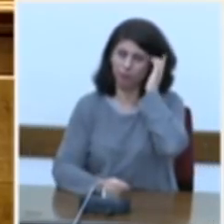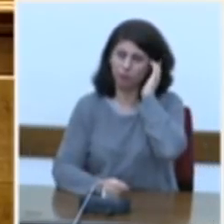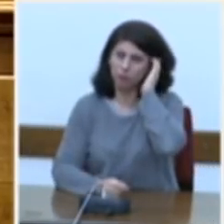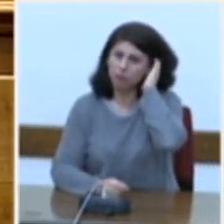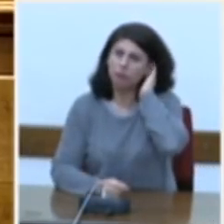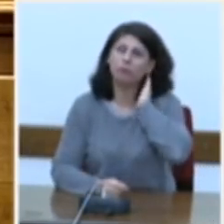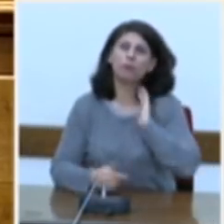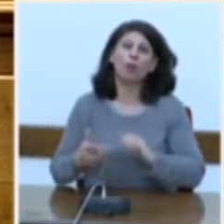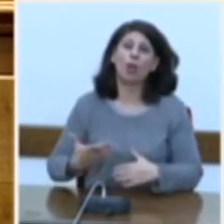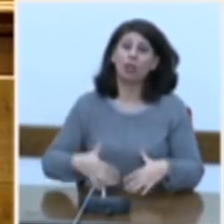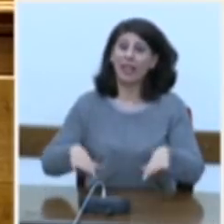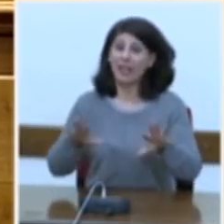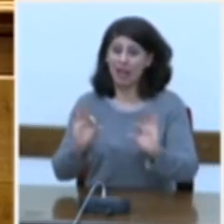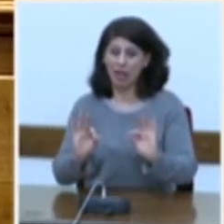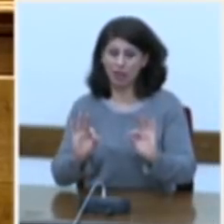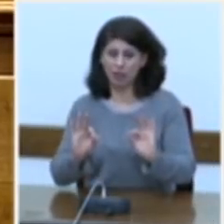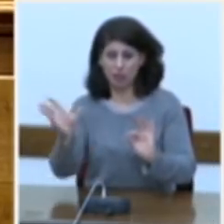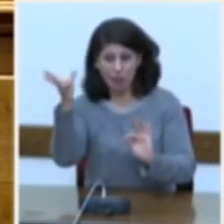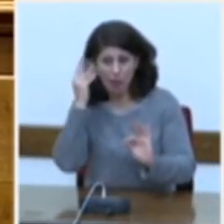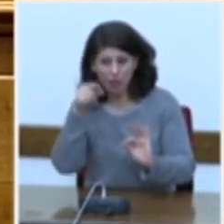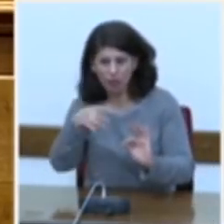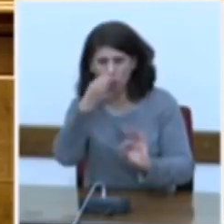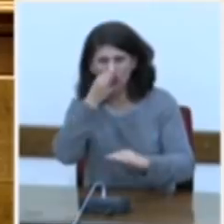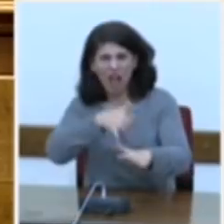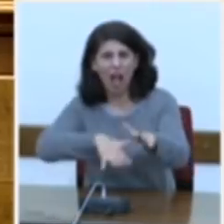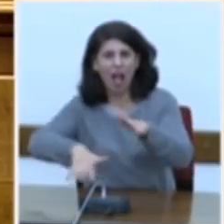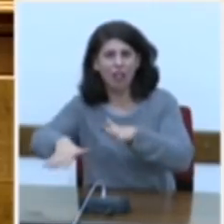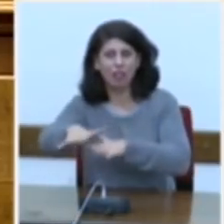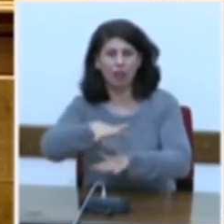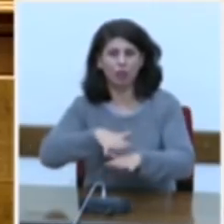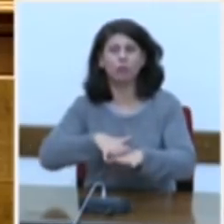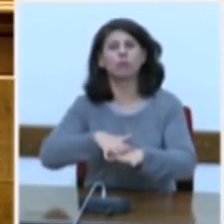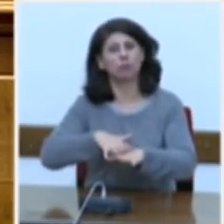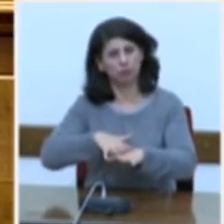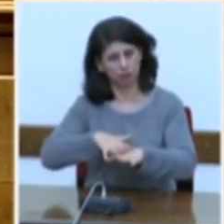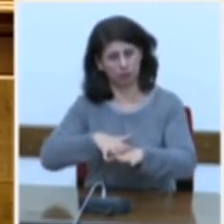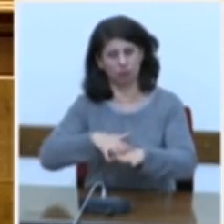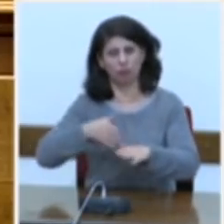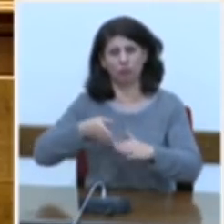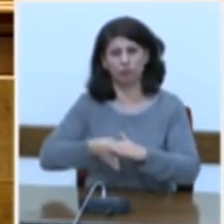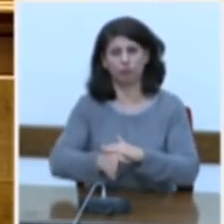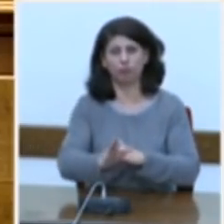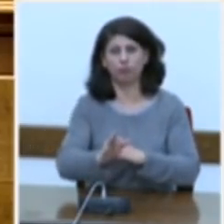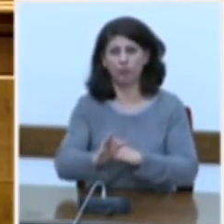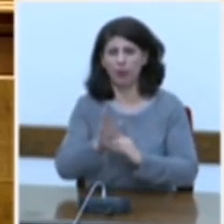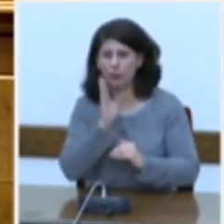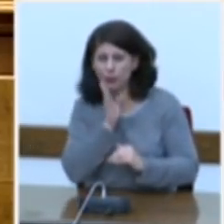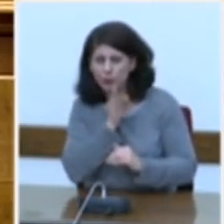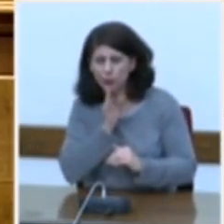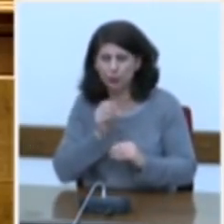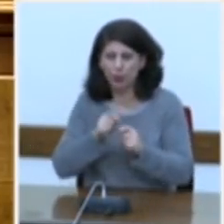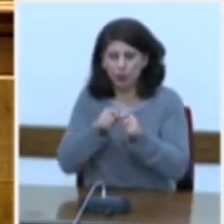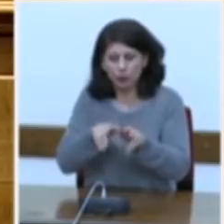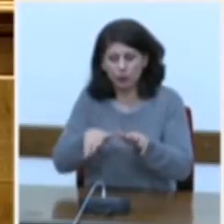όταν άρχισε να αποκαλύπτεται το σκάνδαλο και να περνάει βέβαια από τη φάση των ψιθύρων και των θυμών